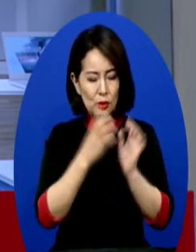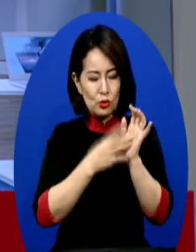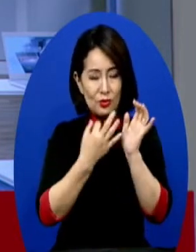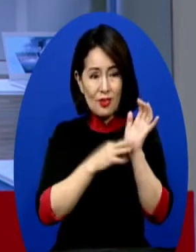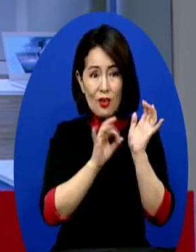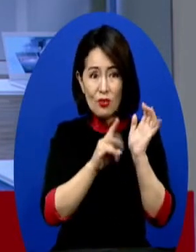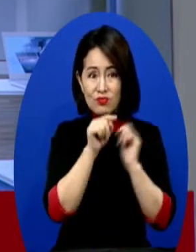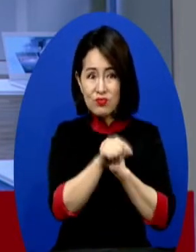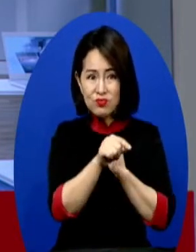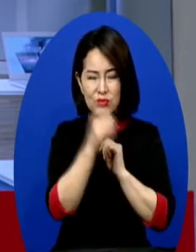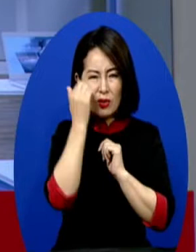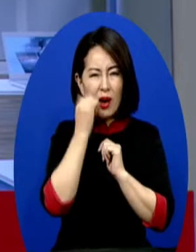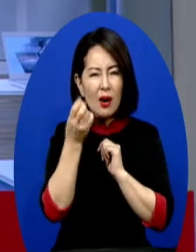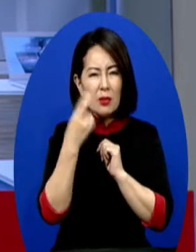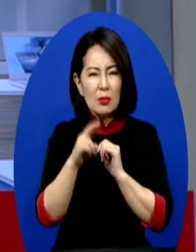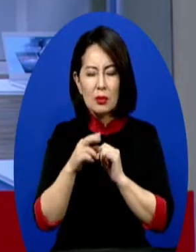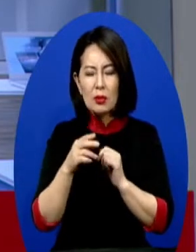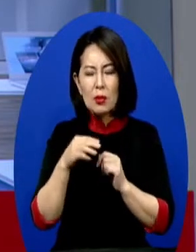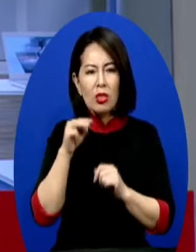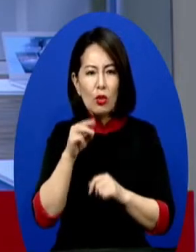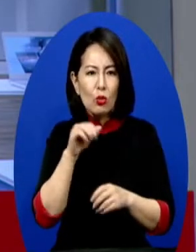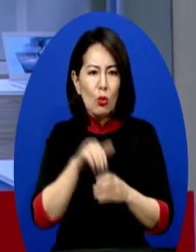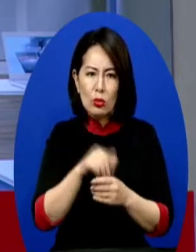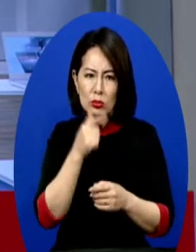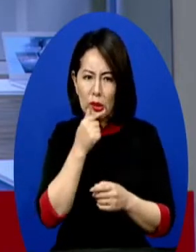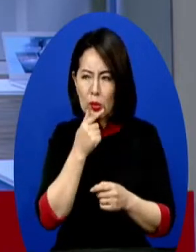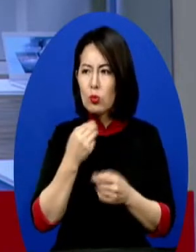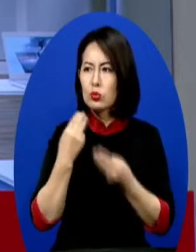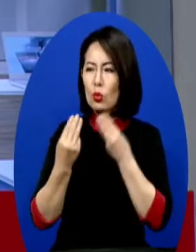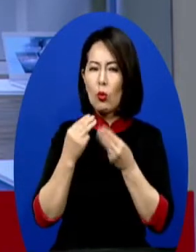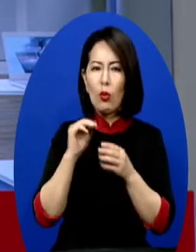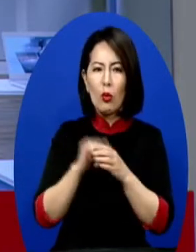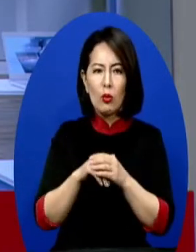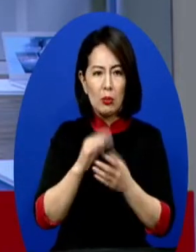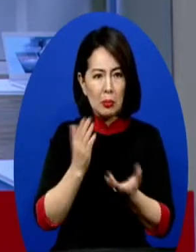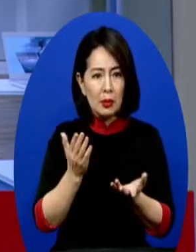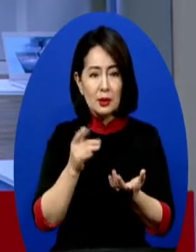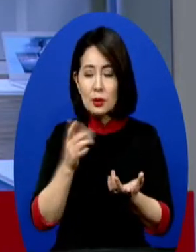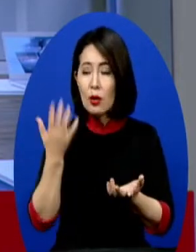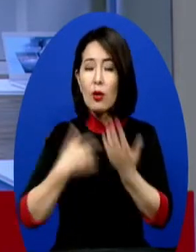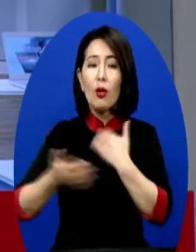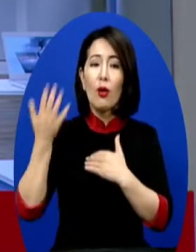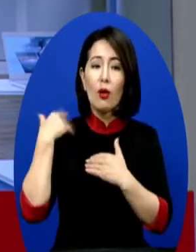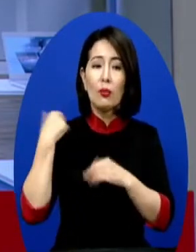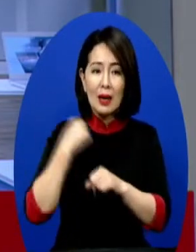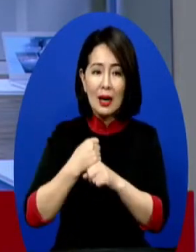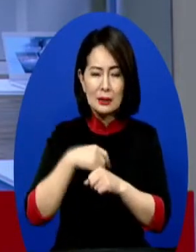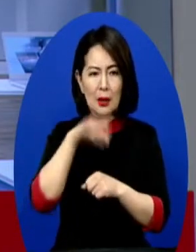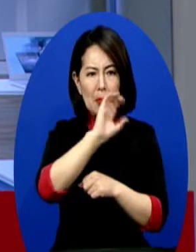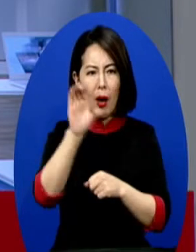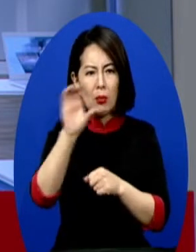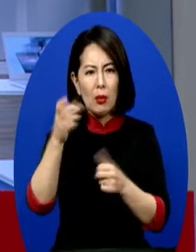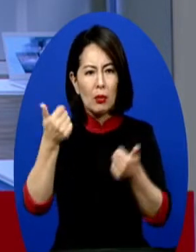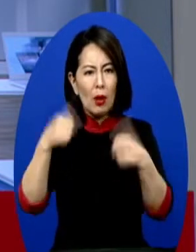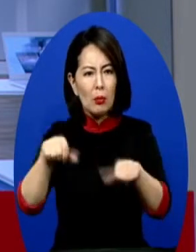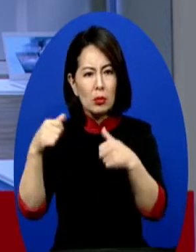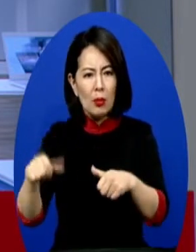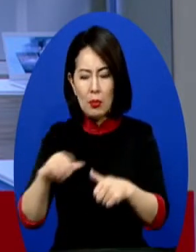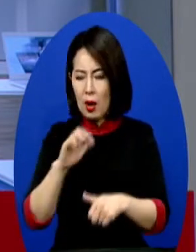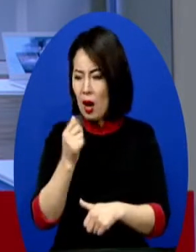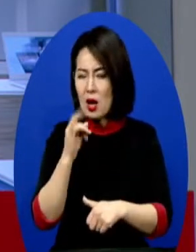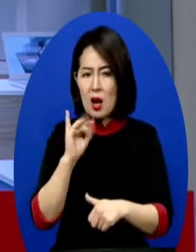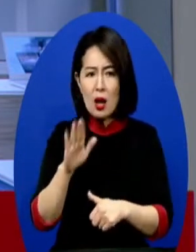байсан анхнуудын ихэнх нь тэтгэврээ тогтоолгож чадахгүй шүүх рүү буцаагддаг. Учир нь тухайн үед ажиллаж байсан аж ахуйн нэгжүүд дампуурч архивын материал нь